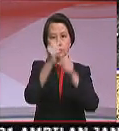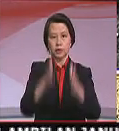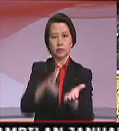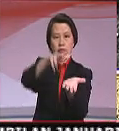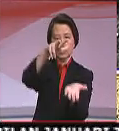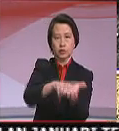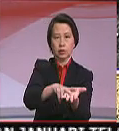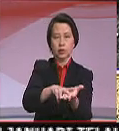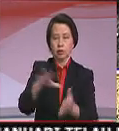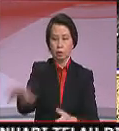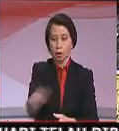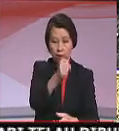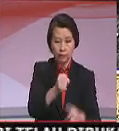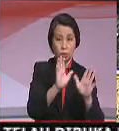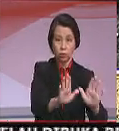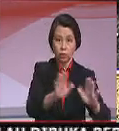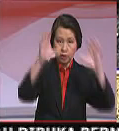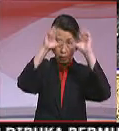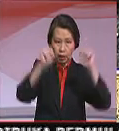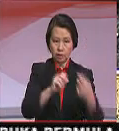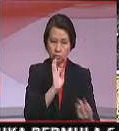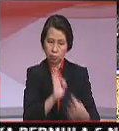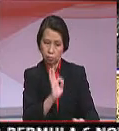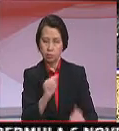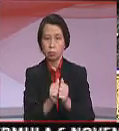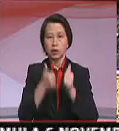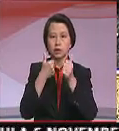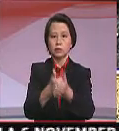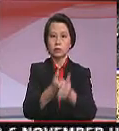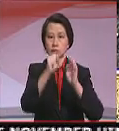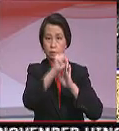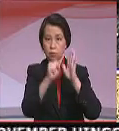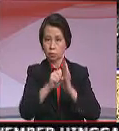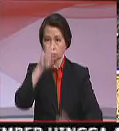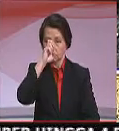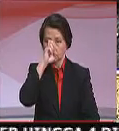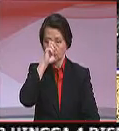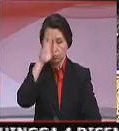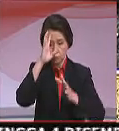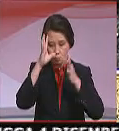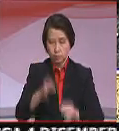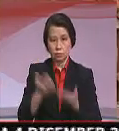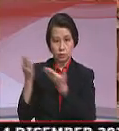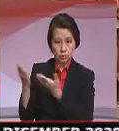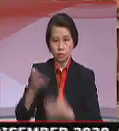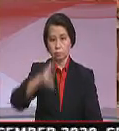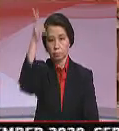sah digajikan oleh majikan yang layak tertakluk kepada syarat-syarat ketat yang diputuskan oleh